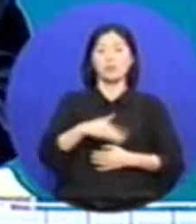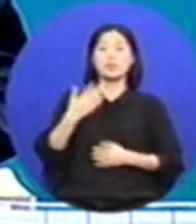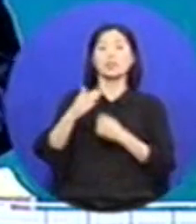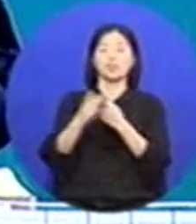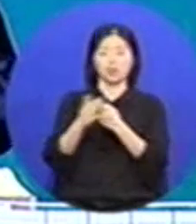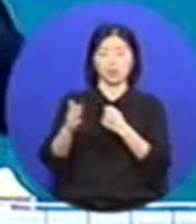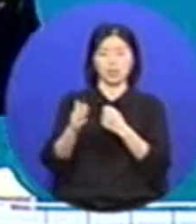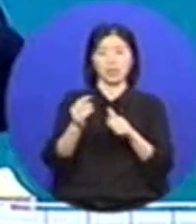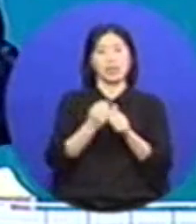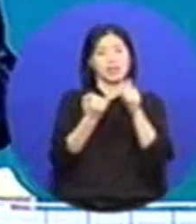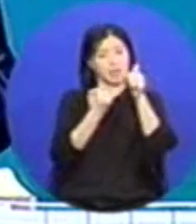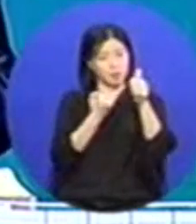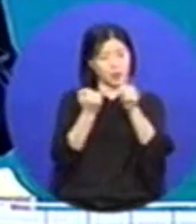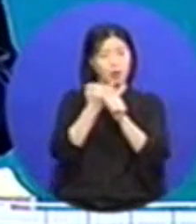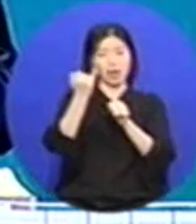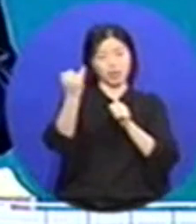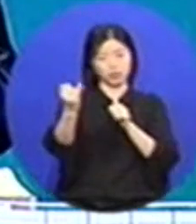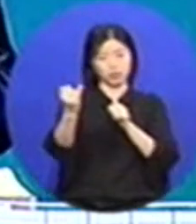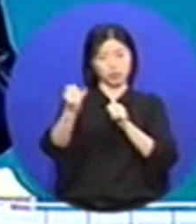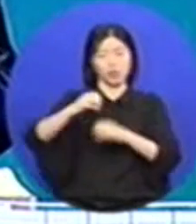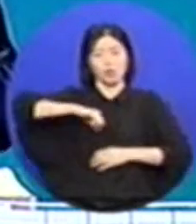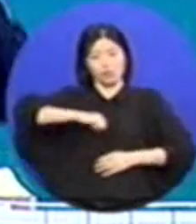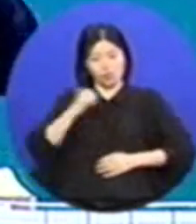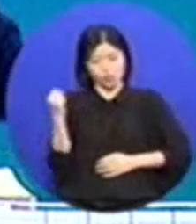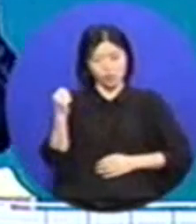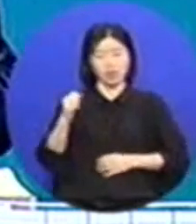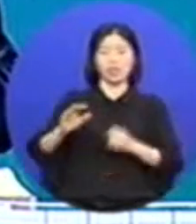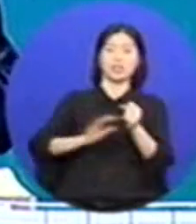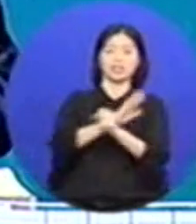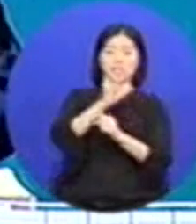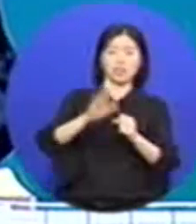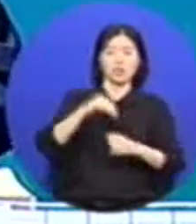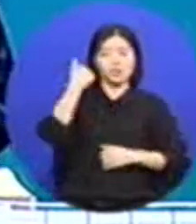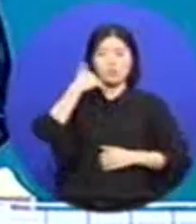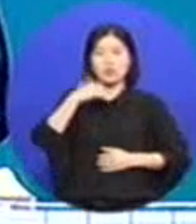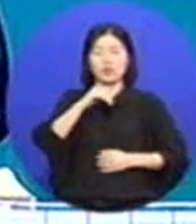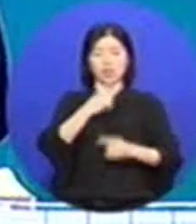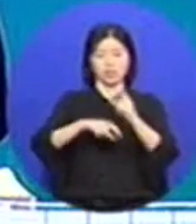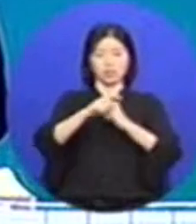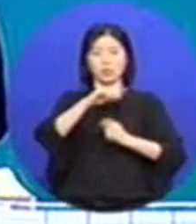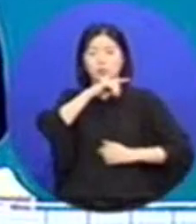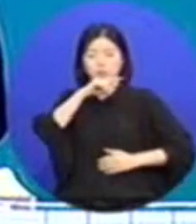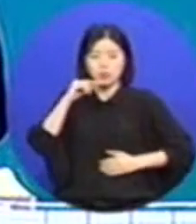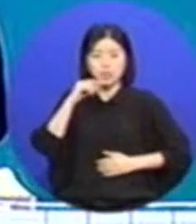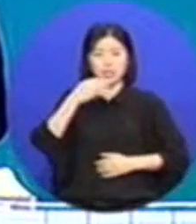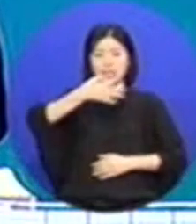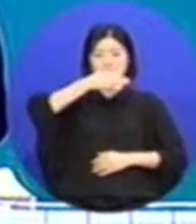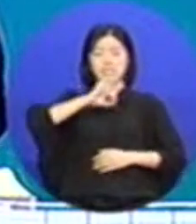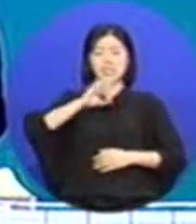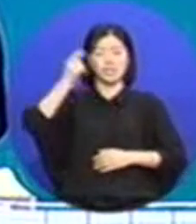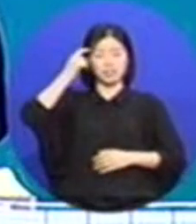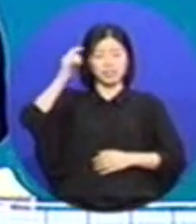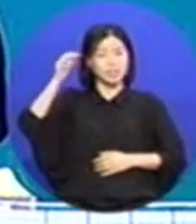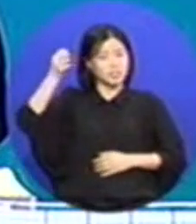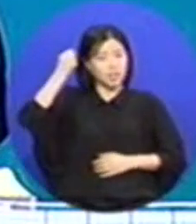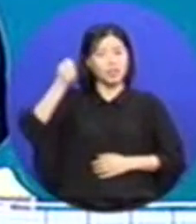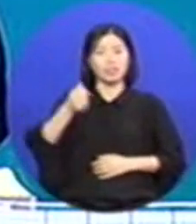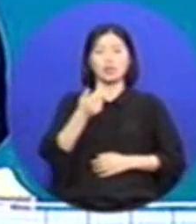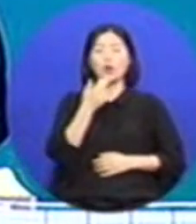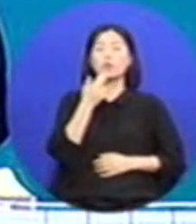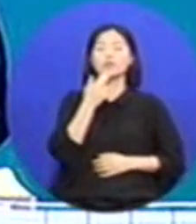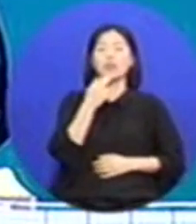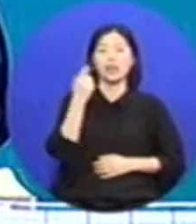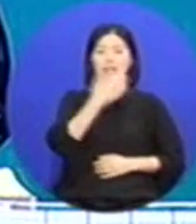도 순종하라 사랑하라 누가 더 손해 냐 이런 생각은 없어 야 그게 한 몸인 거에요